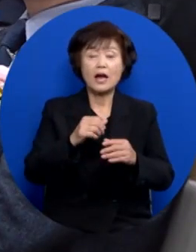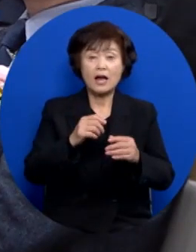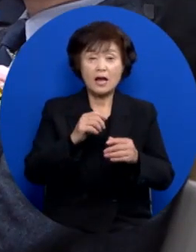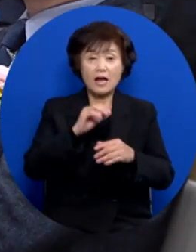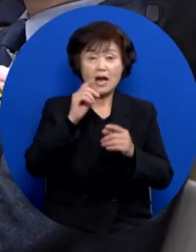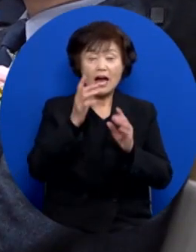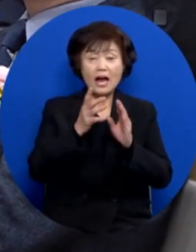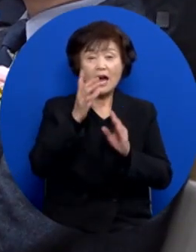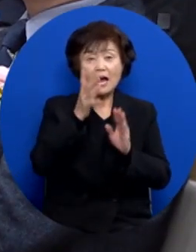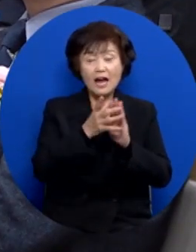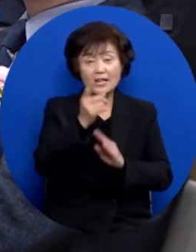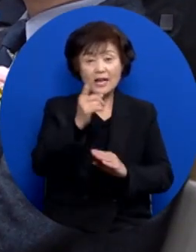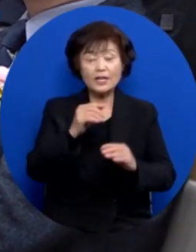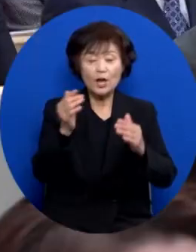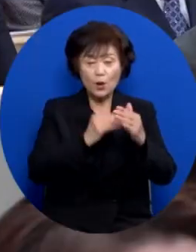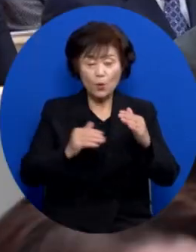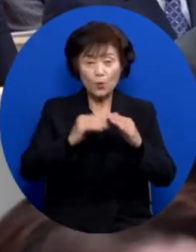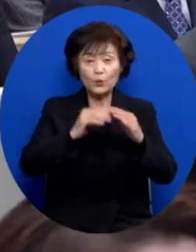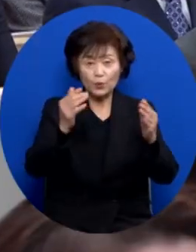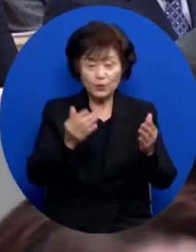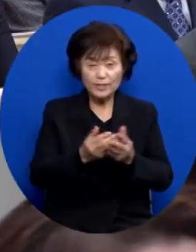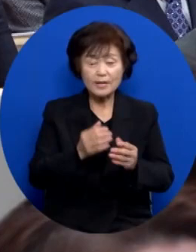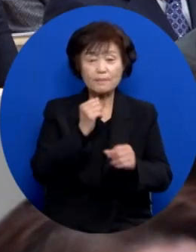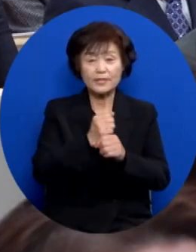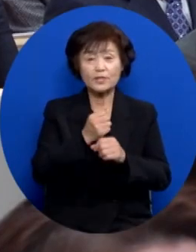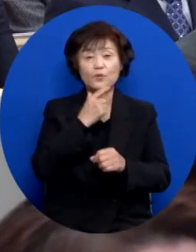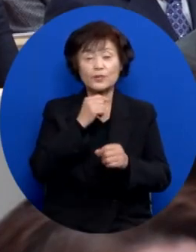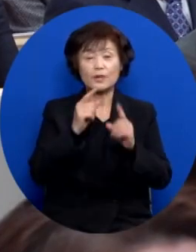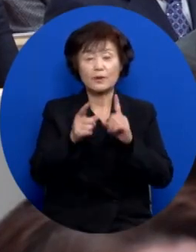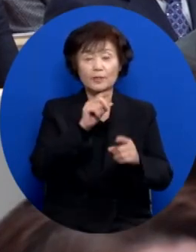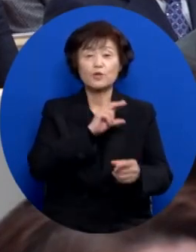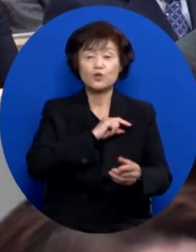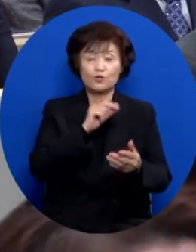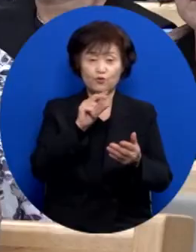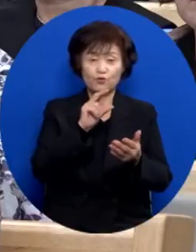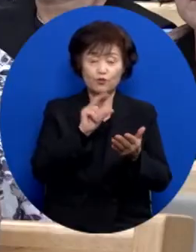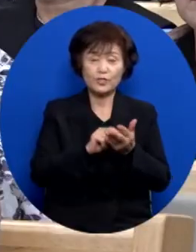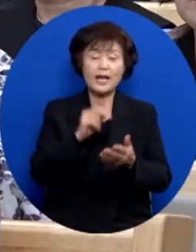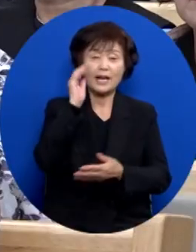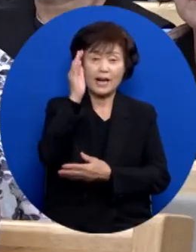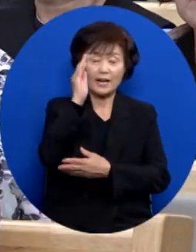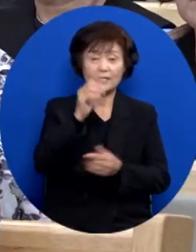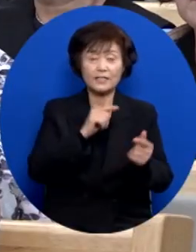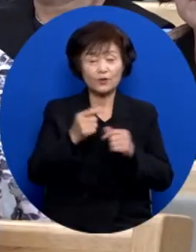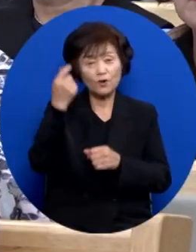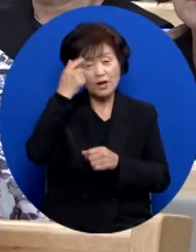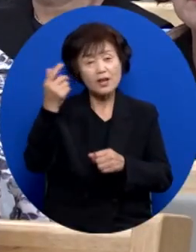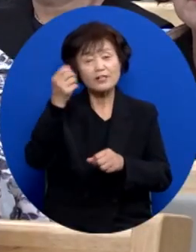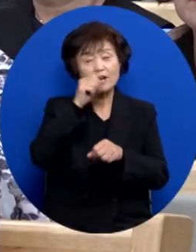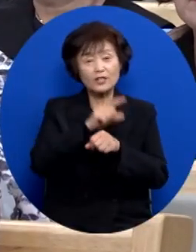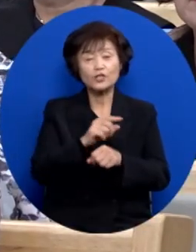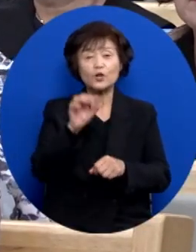바란다고 대회사를 전했으며 참석자들은 주제 강연과 영성 훈련의 시간을 가졌습니다 I